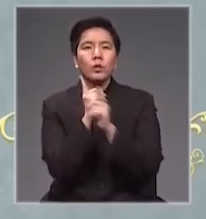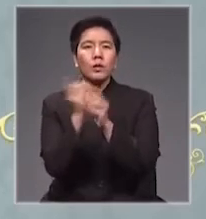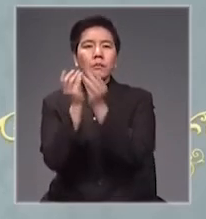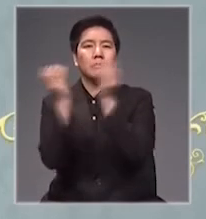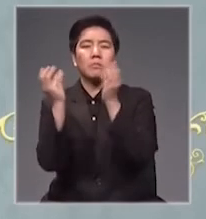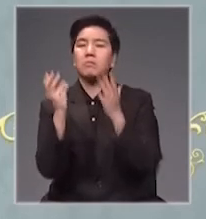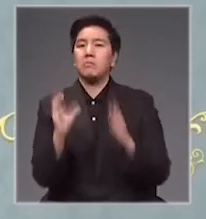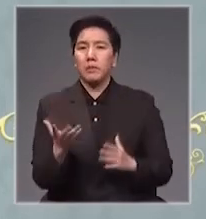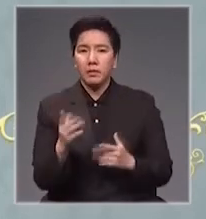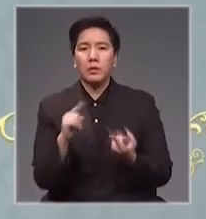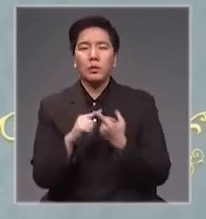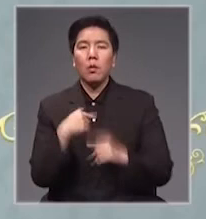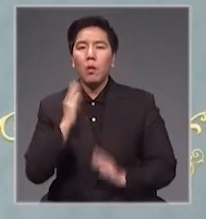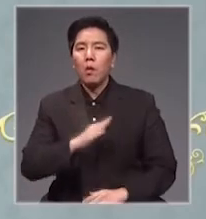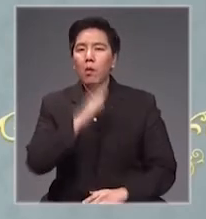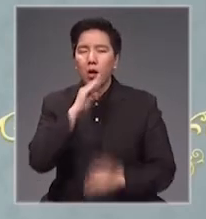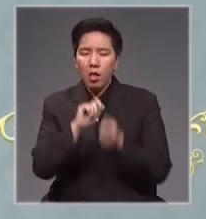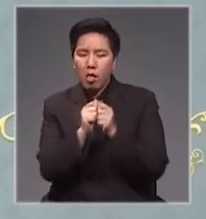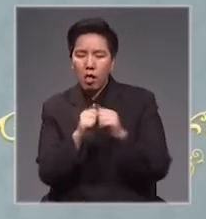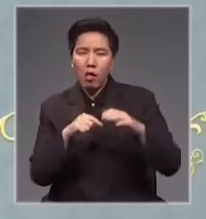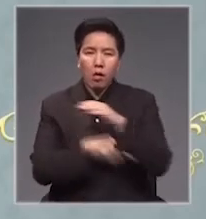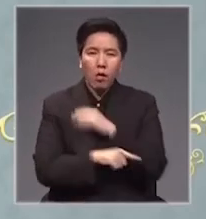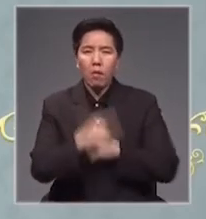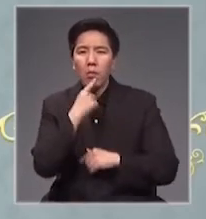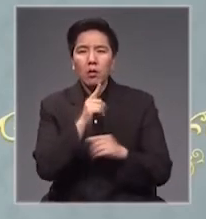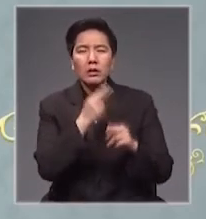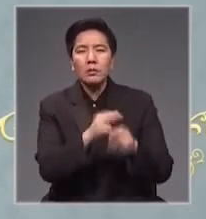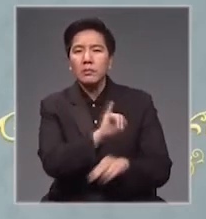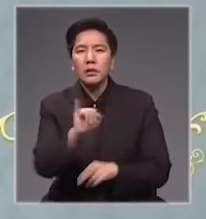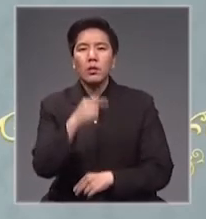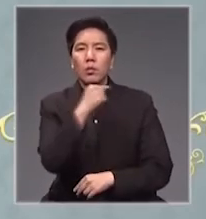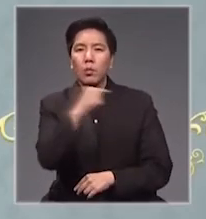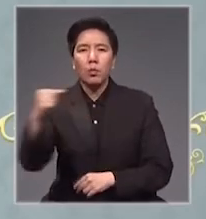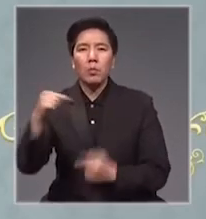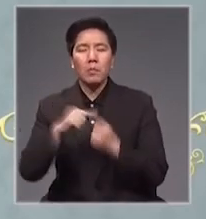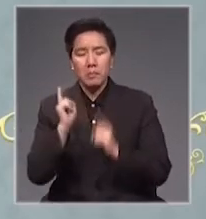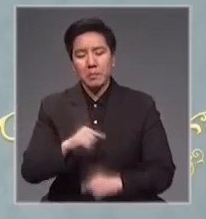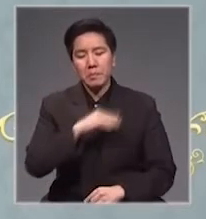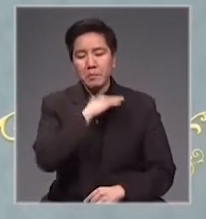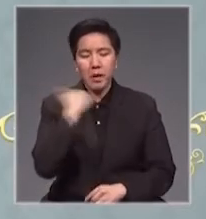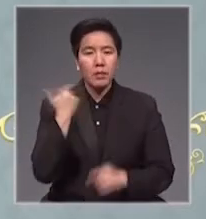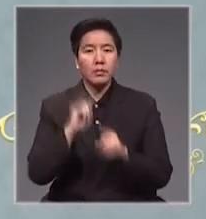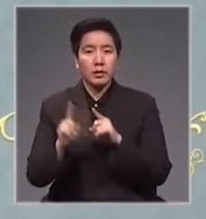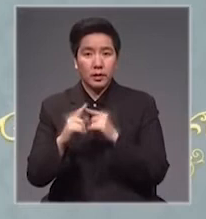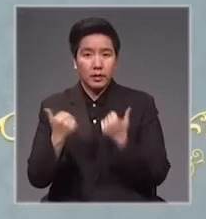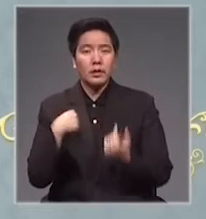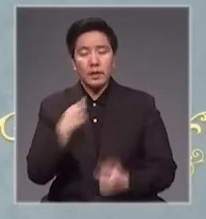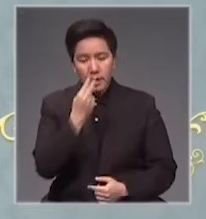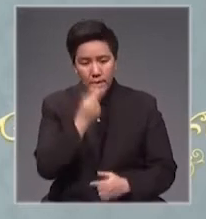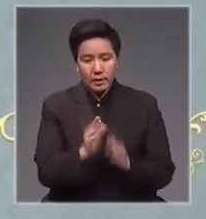รมและการกล่าวเท็จบิดเบือนให้ร้ายซึ่งส่งผลในทางลบเป็นบาปเป็นอกุศลกรรม ทั้งนี้ผมเห็นว่าหนัง